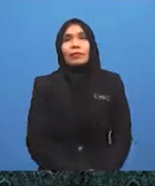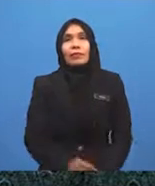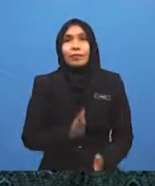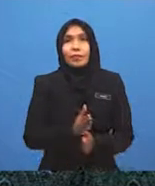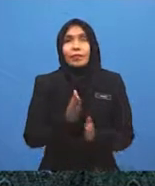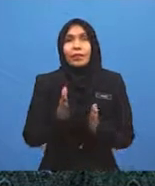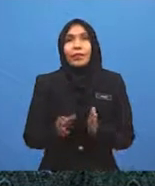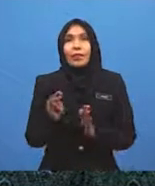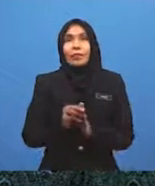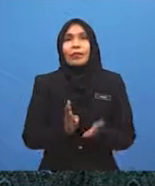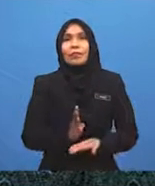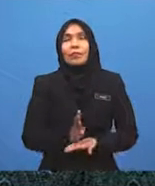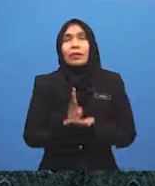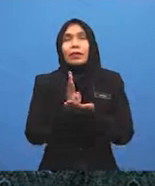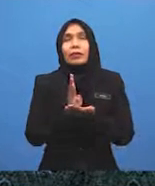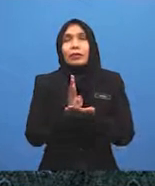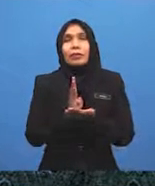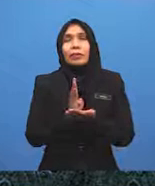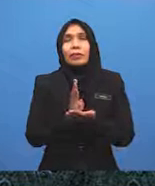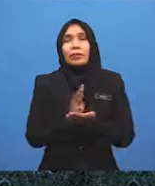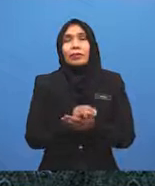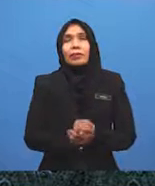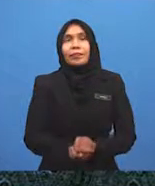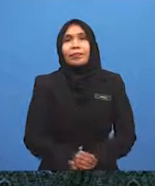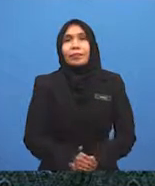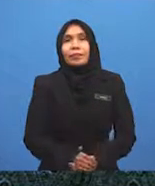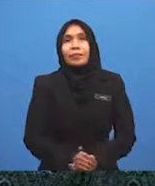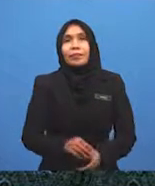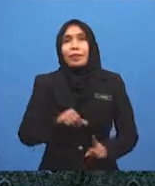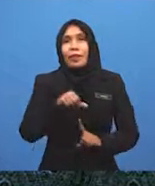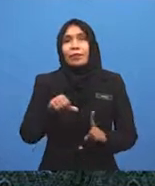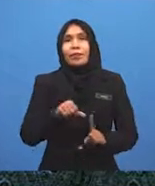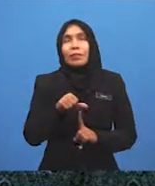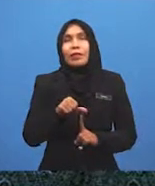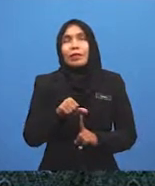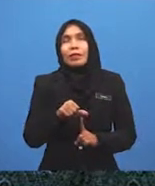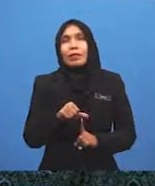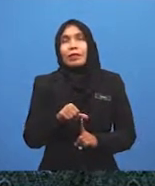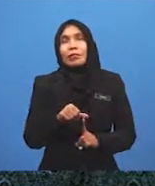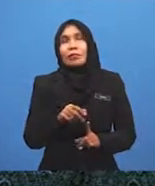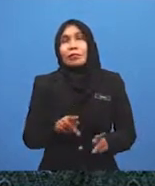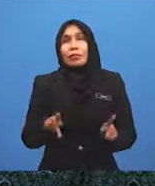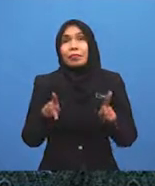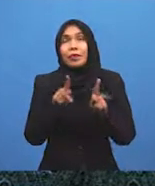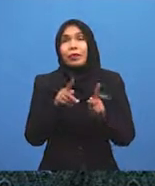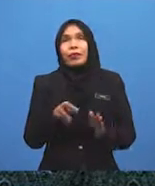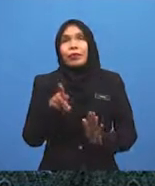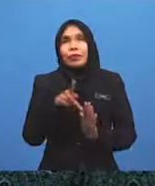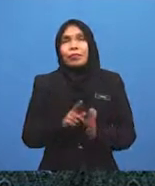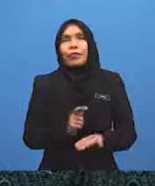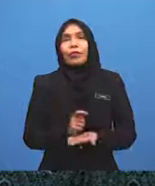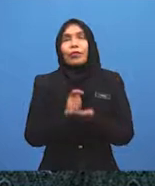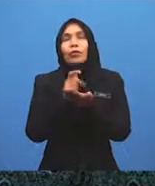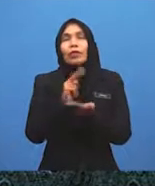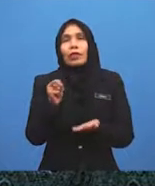Jiran membantu antara satu sama lain. Apabila memerlukan pertolongan sebegini, orang